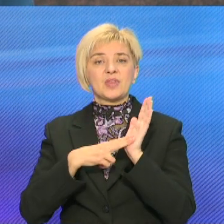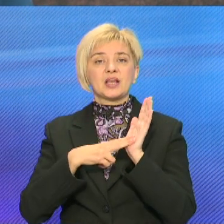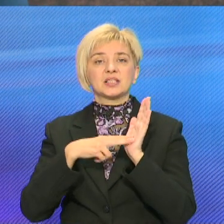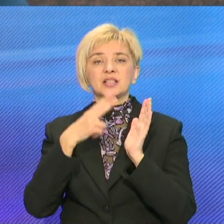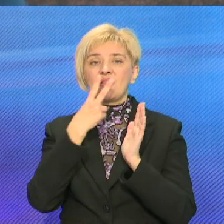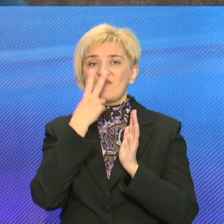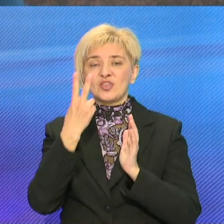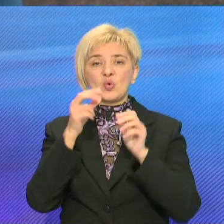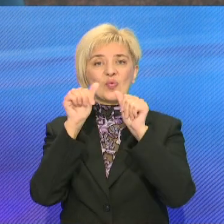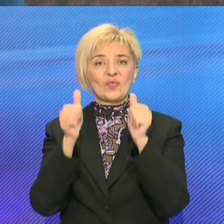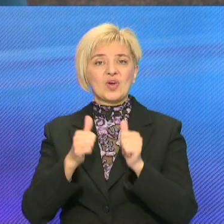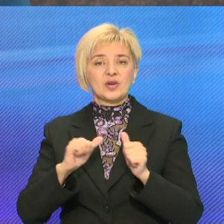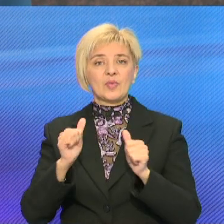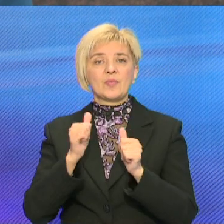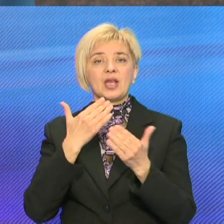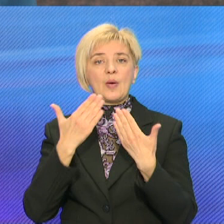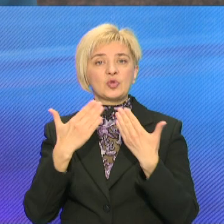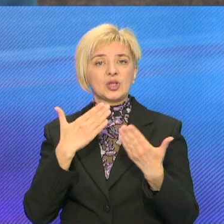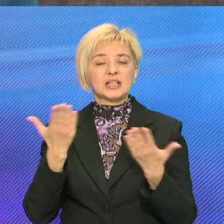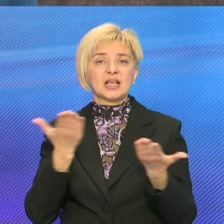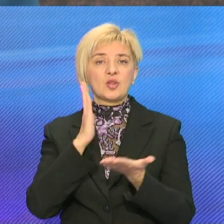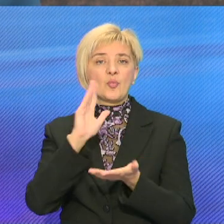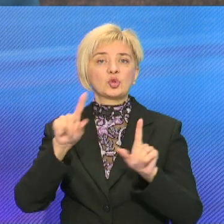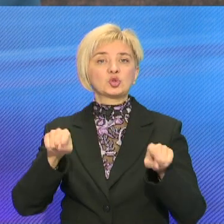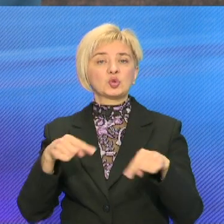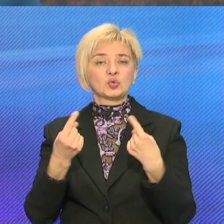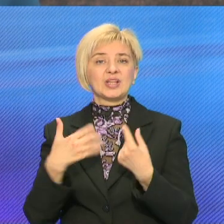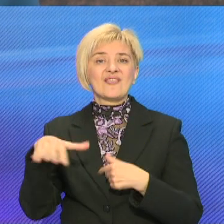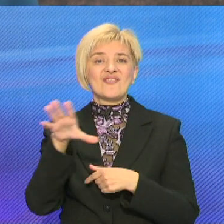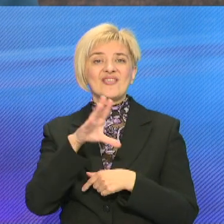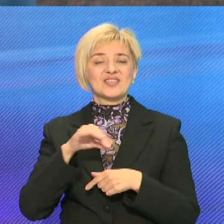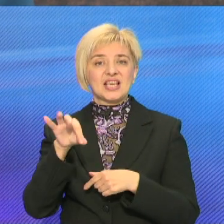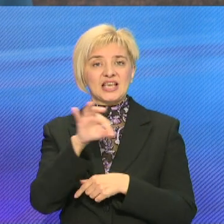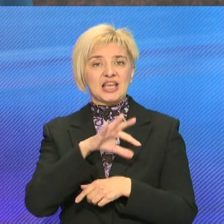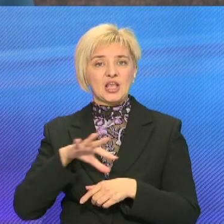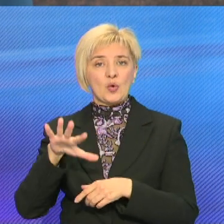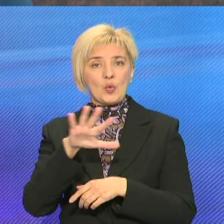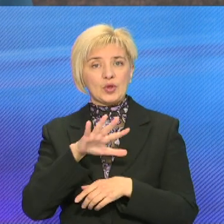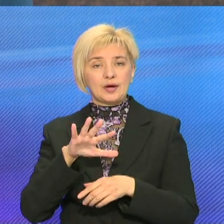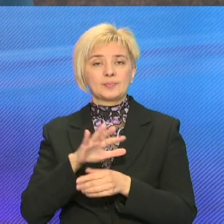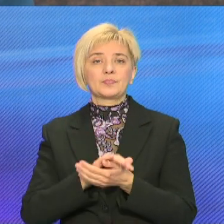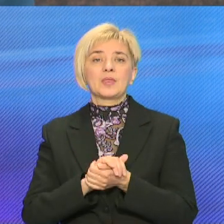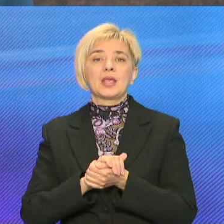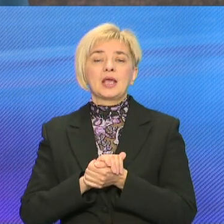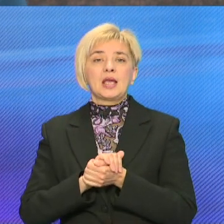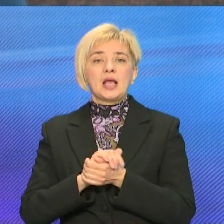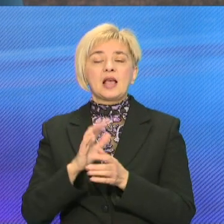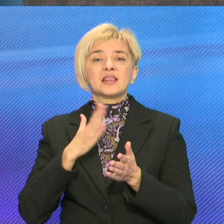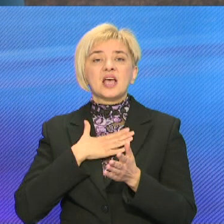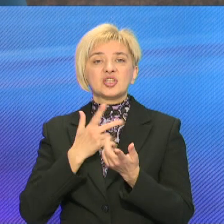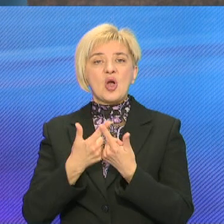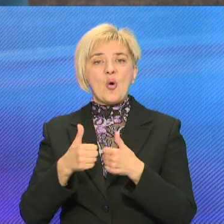визуальными формами коммуникации, которые будут созданы во всех регионах области. Наша